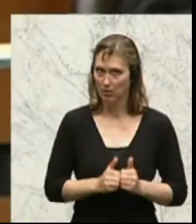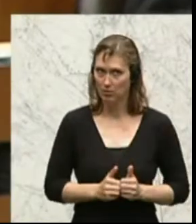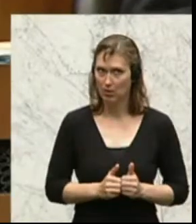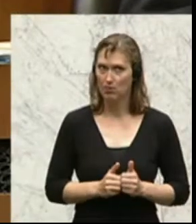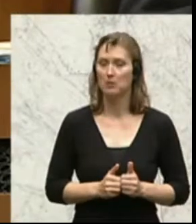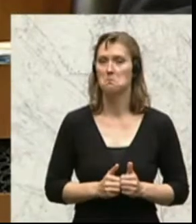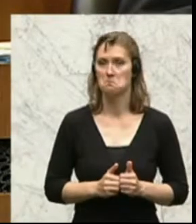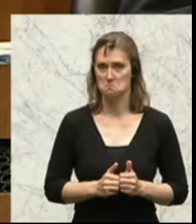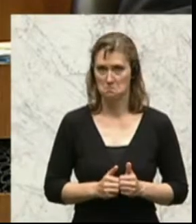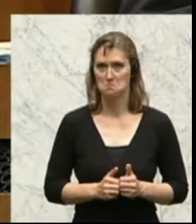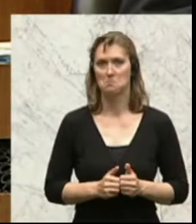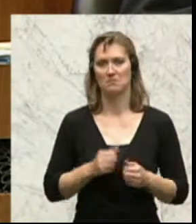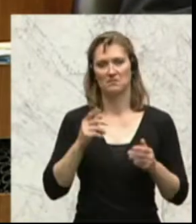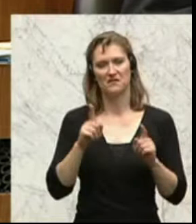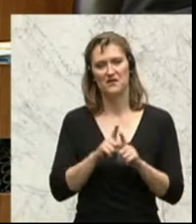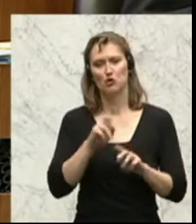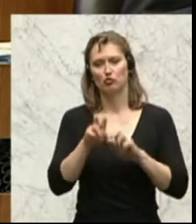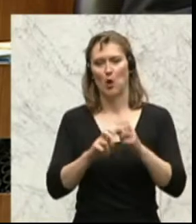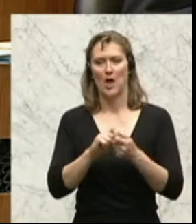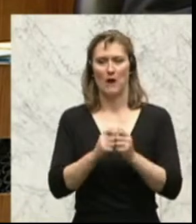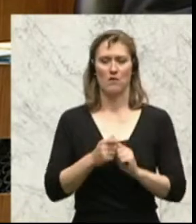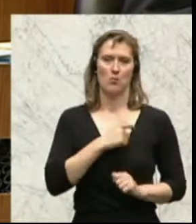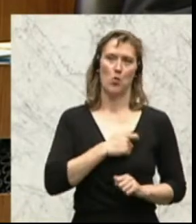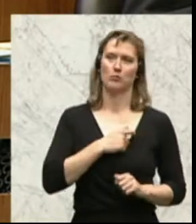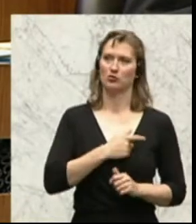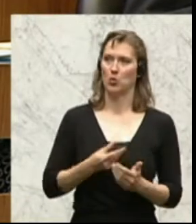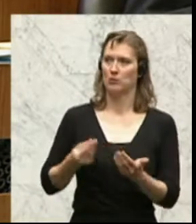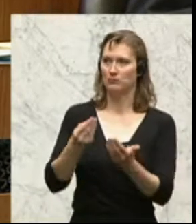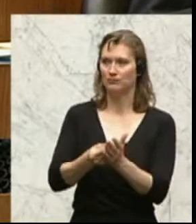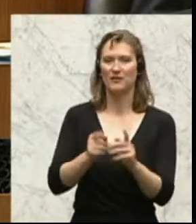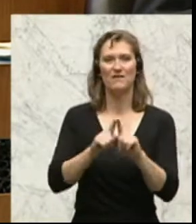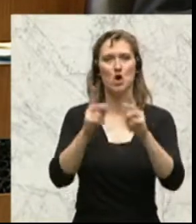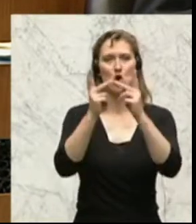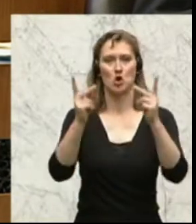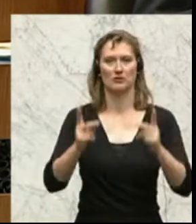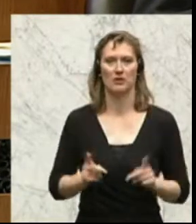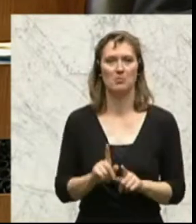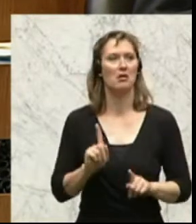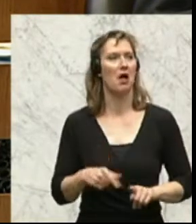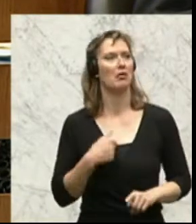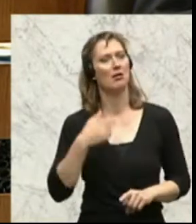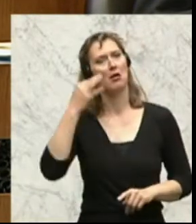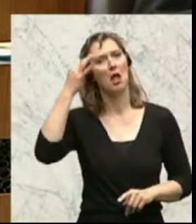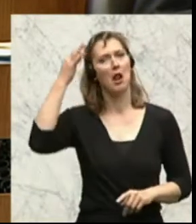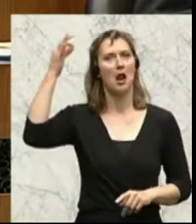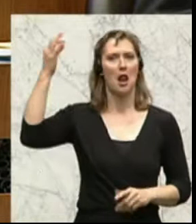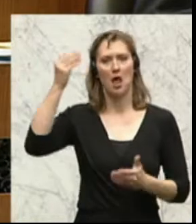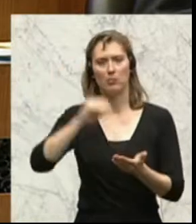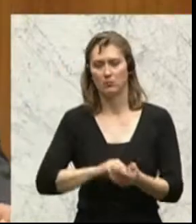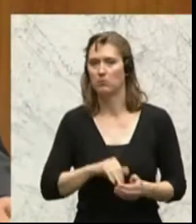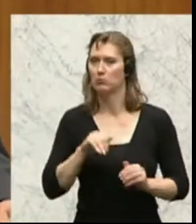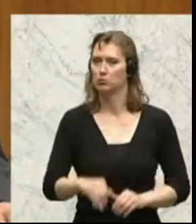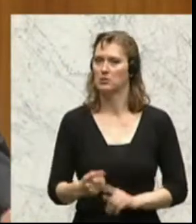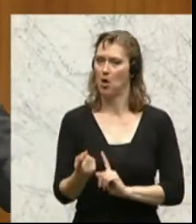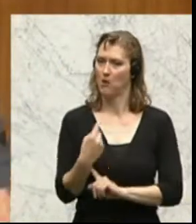der Richtung der Steuerreformkommission dort einem Konzept vorbehalten. Das kann man nicht auf Verdacht machen, sondern mit einem konkreten Auftrag. Daher